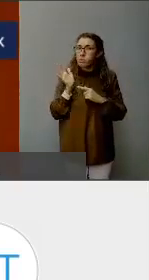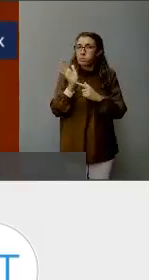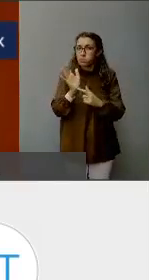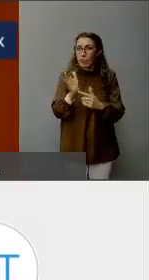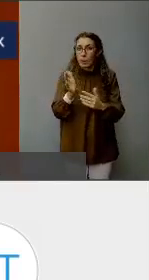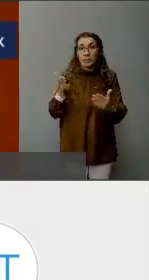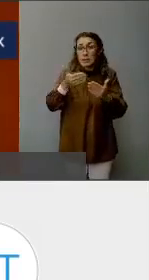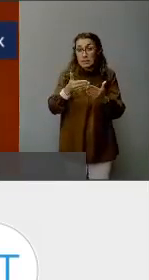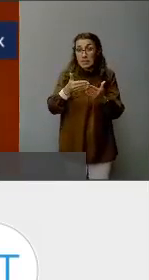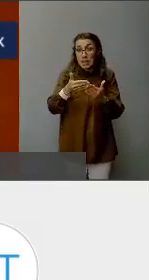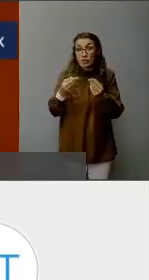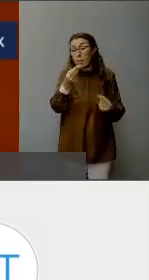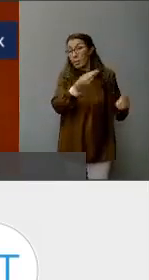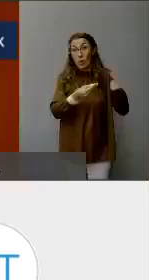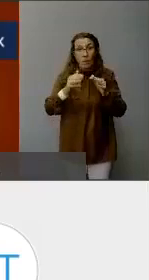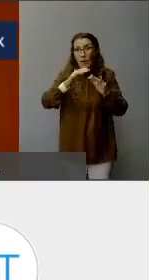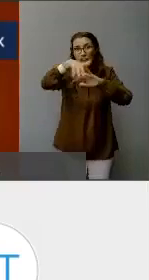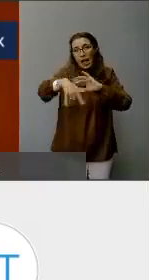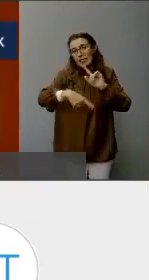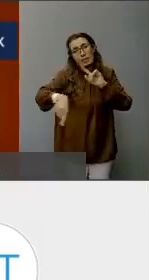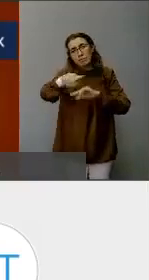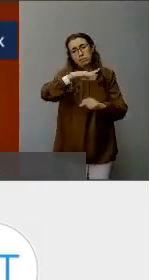che avete bocciato